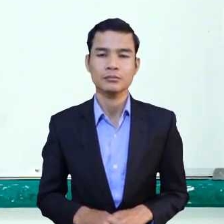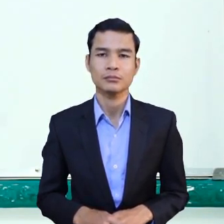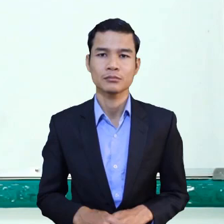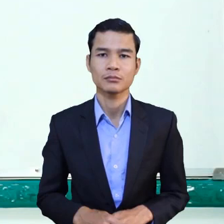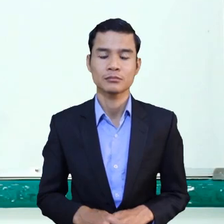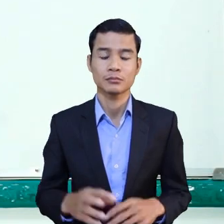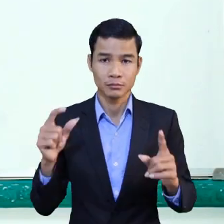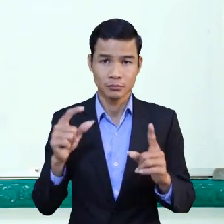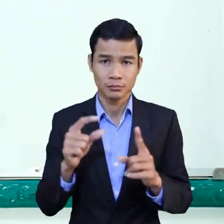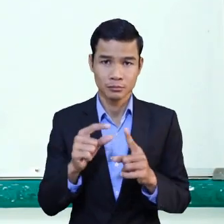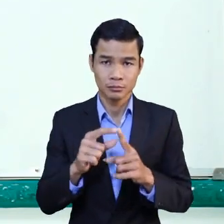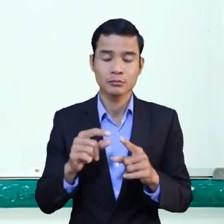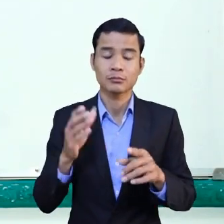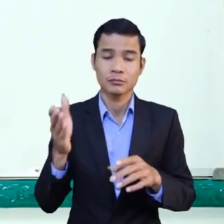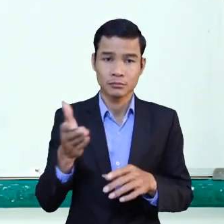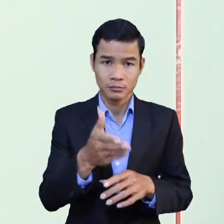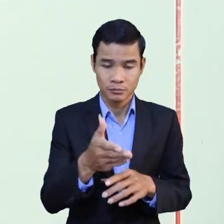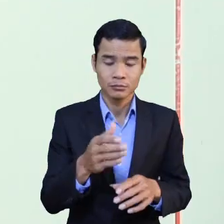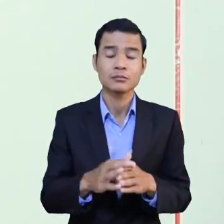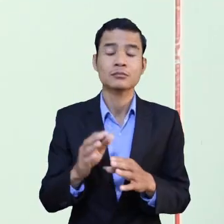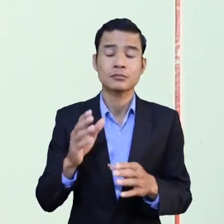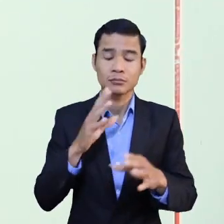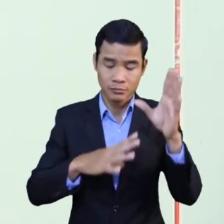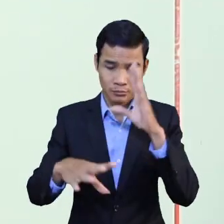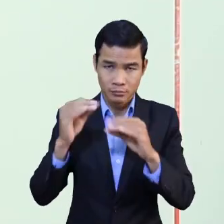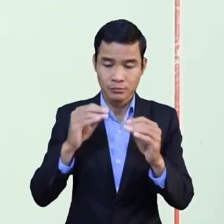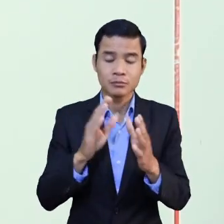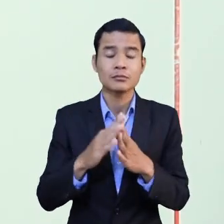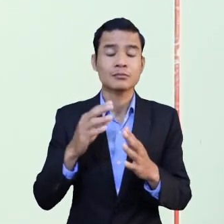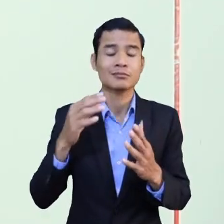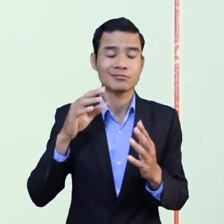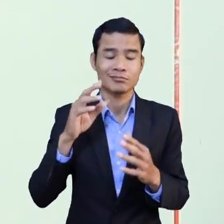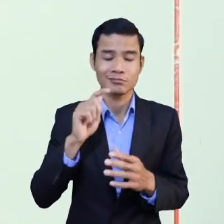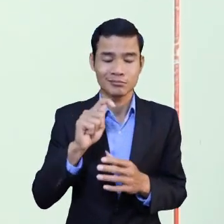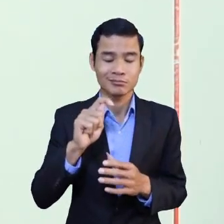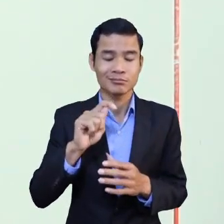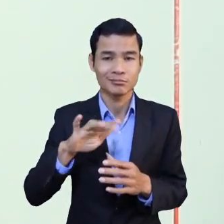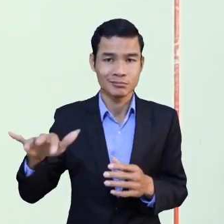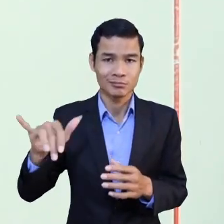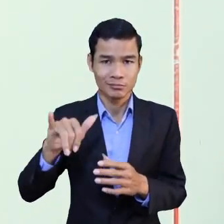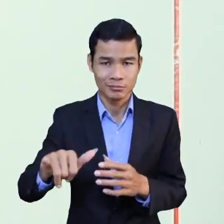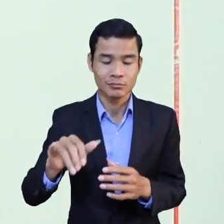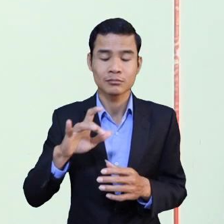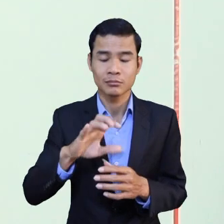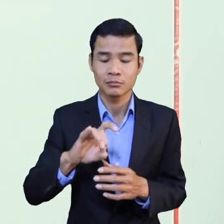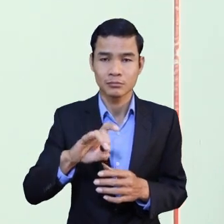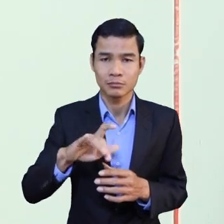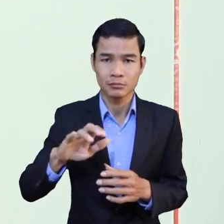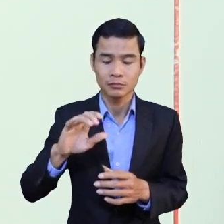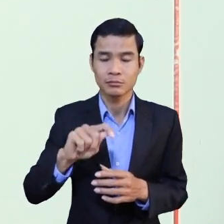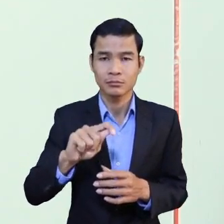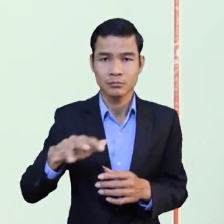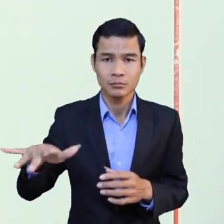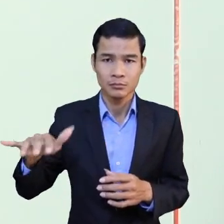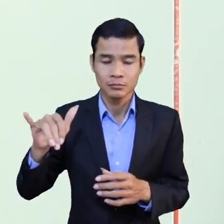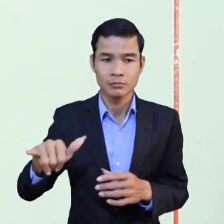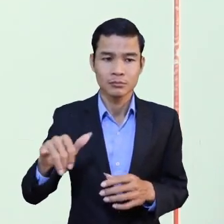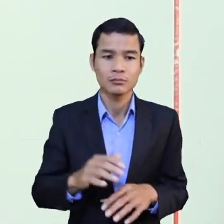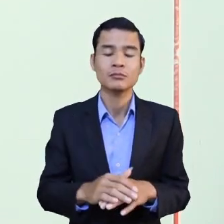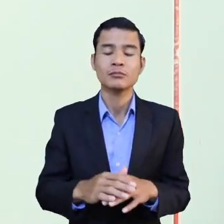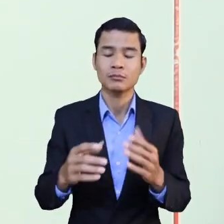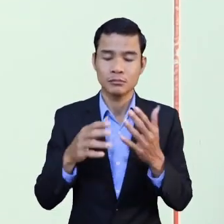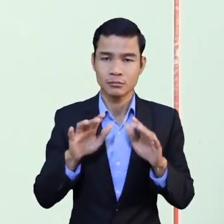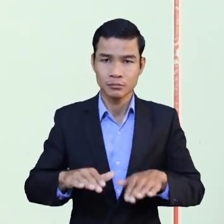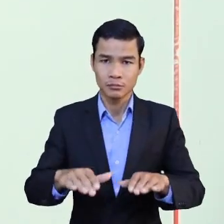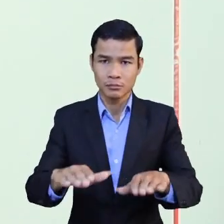ចាអញ្ចឹងពាក្យនេះគឺកូនចំណាំណាដោយសារយើងអត់ទាន់បានរៀនតួអក្សរនេះទេកូនចំណាំទៅគឺអ្នកគ្រូអានជូនចាគឺយើងអានថា